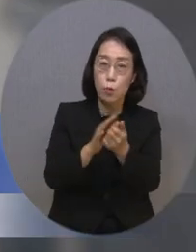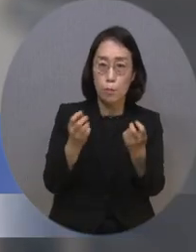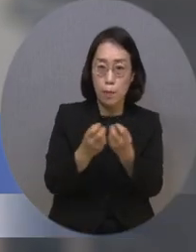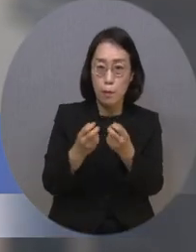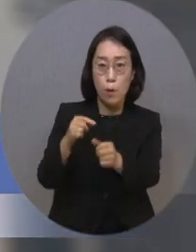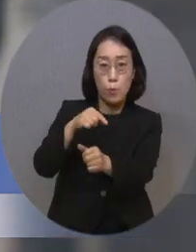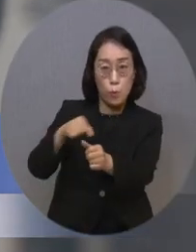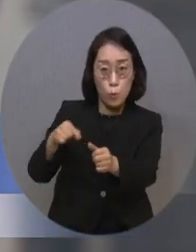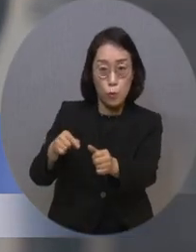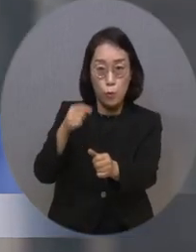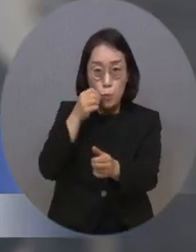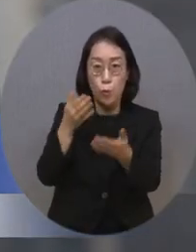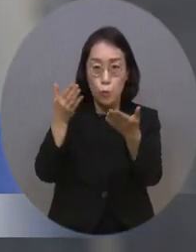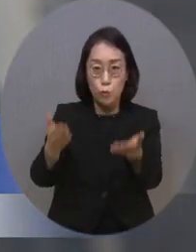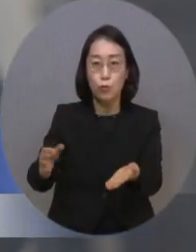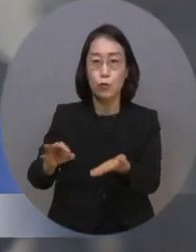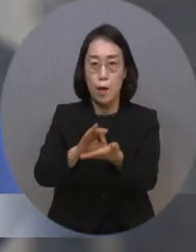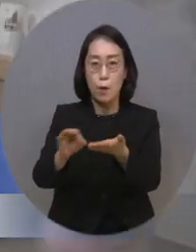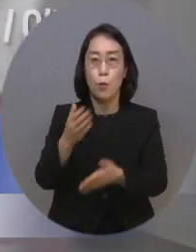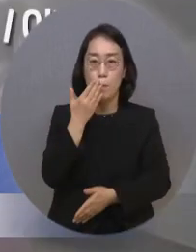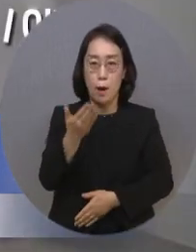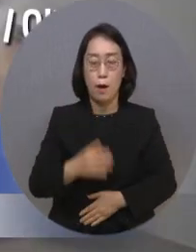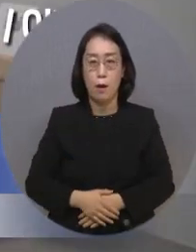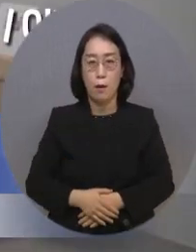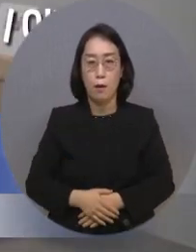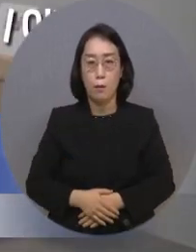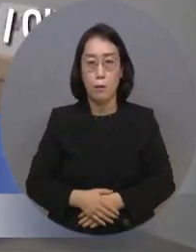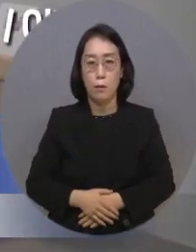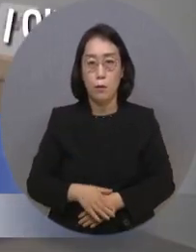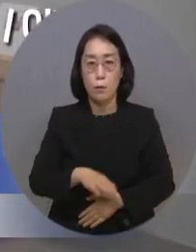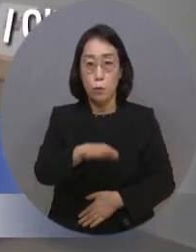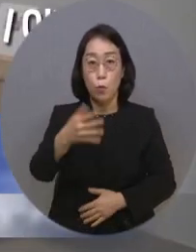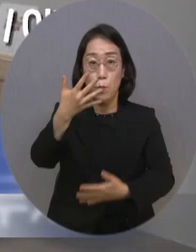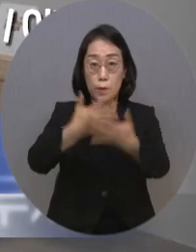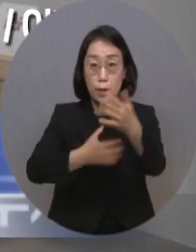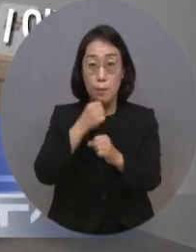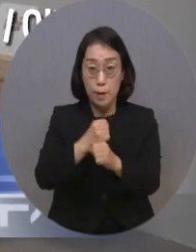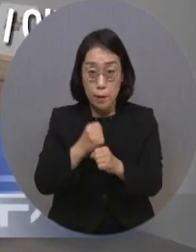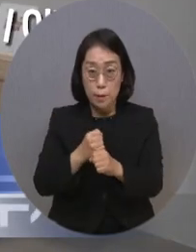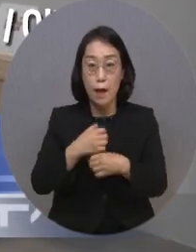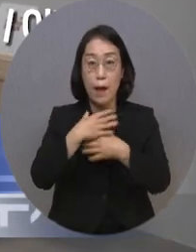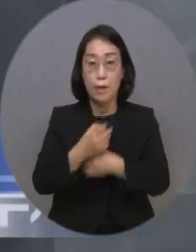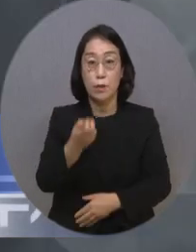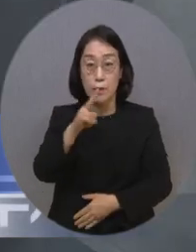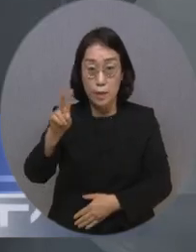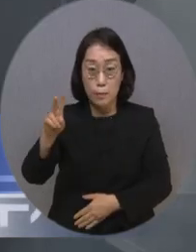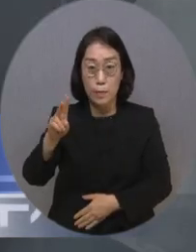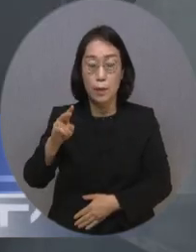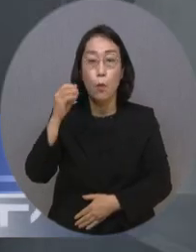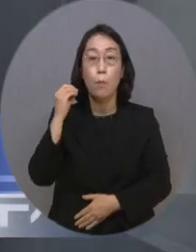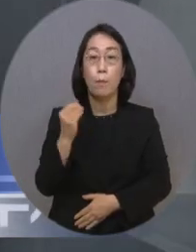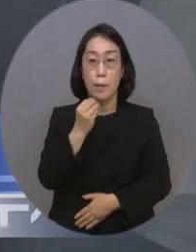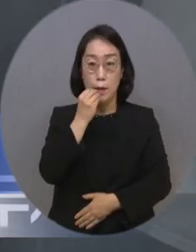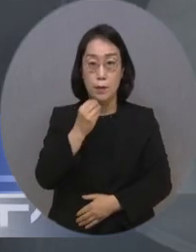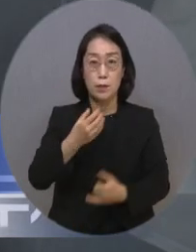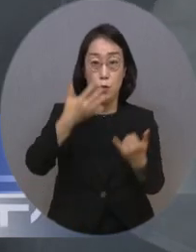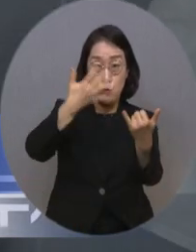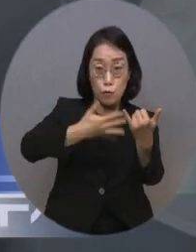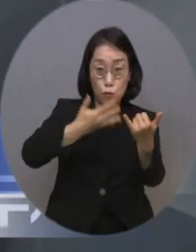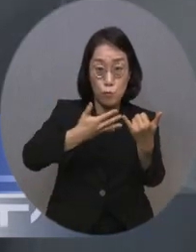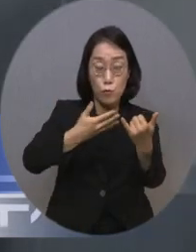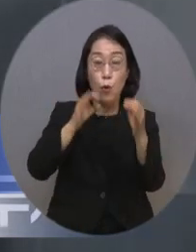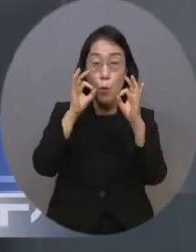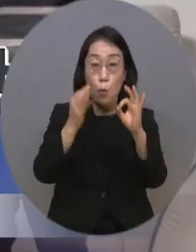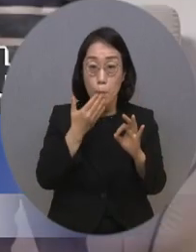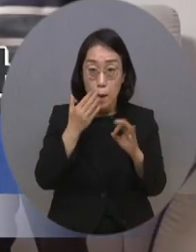교육 자료로도 활용할 수 있습니다. 한편 제작된 영상은 안전한 TV 누리집과 유튜브 등 온라인 채널을